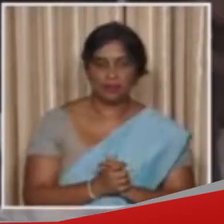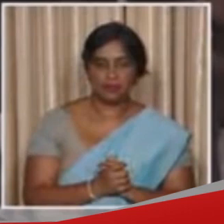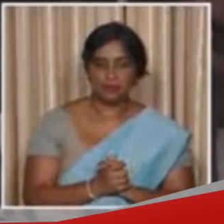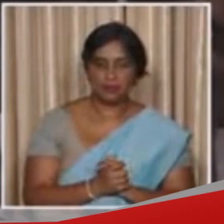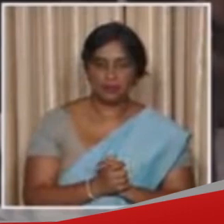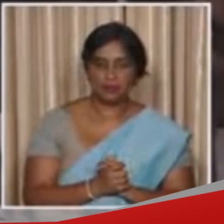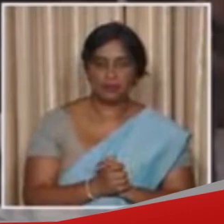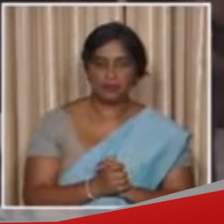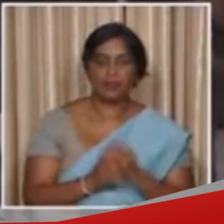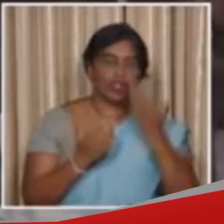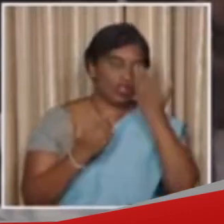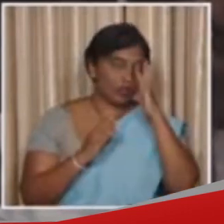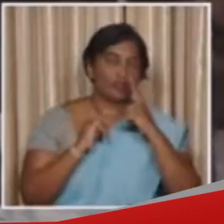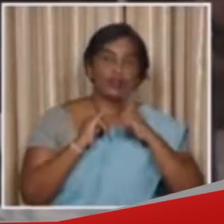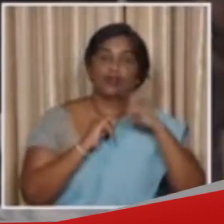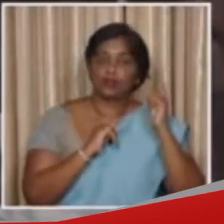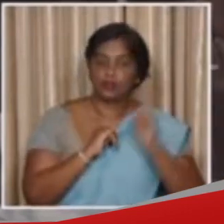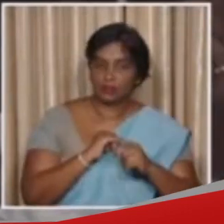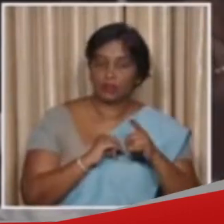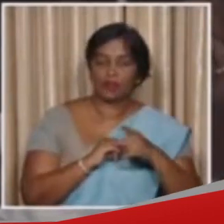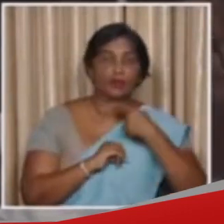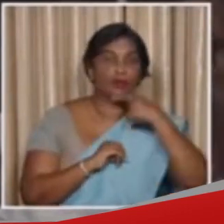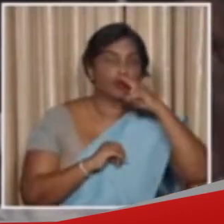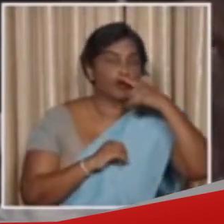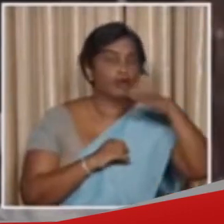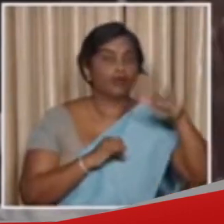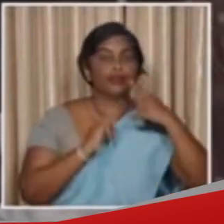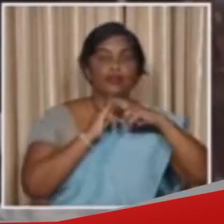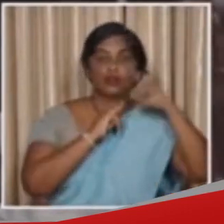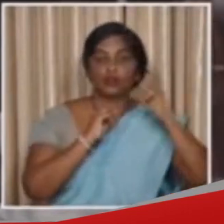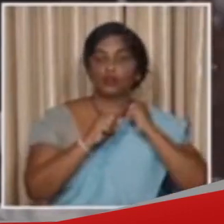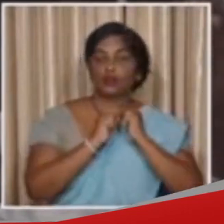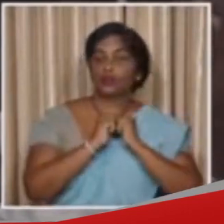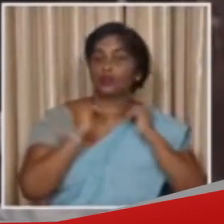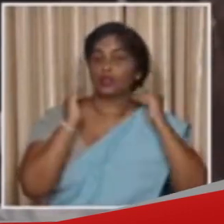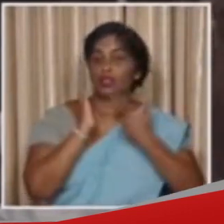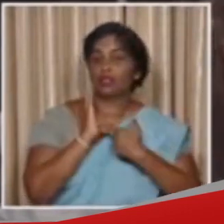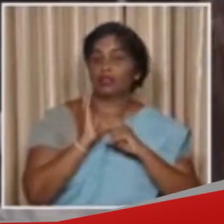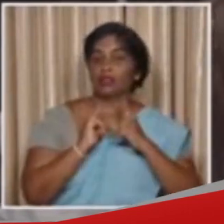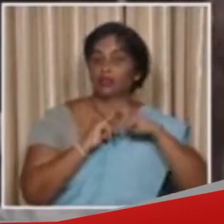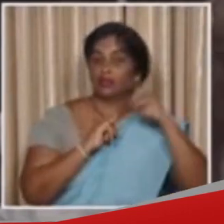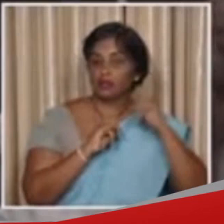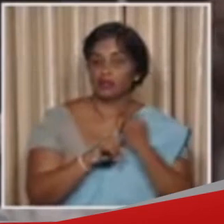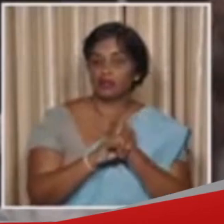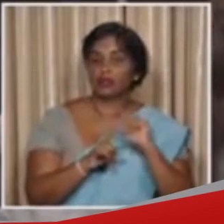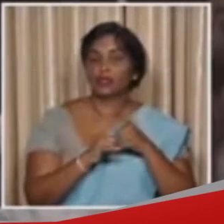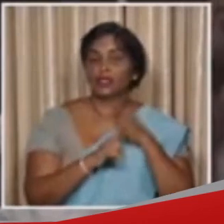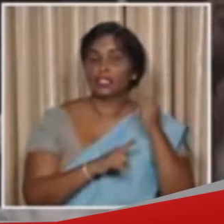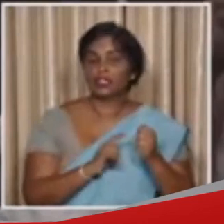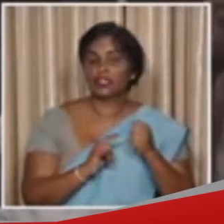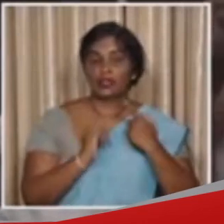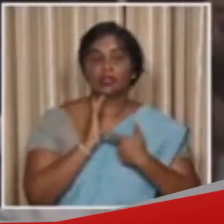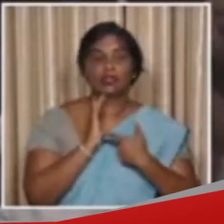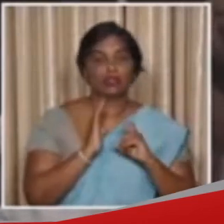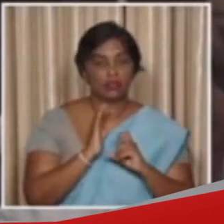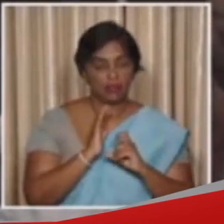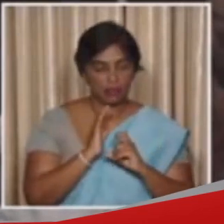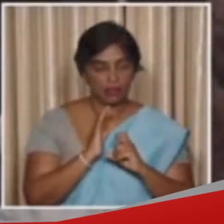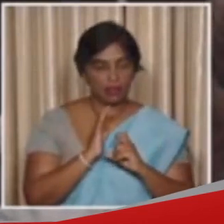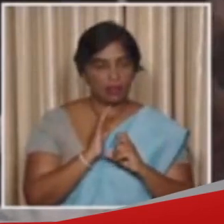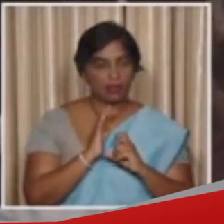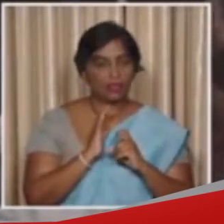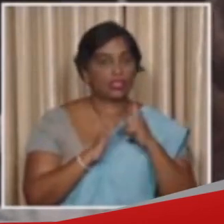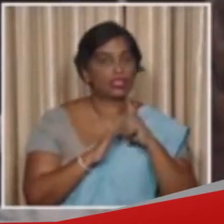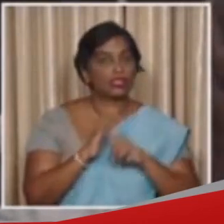තින්නේ විවෘත විශ්වවිද්‍යාලයේ සාගර විශ්වවිද්‍යාලයේ වෘත්තීය තාක්ෂණ විශ්වවිද්‍යාලයේ පට්නායක ඉංජිනේරු තාක්ෂණ ආයතනයේ ජෙනරල්